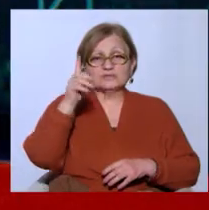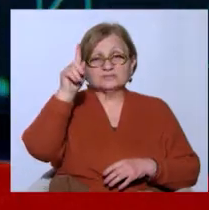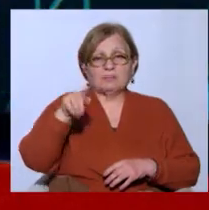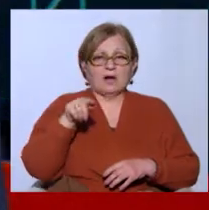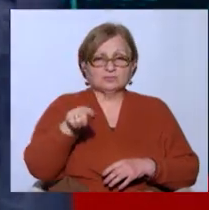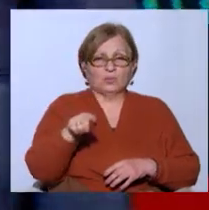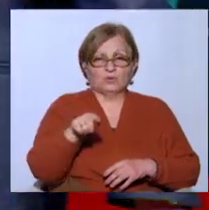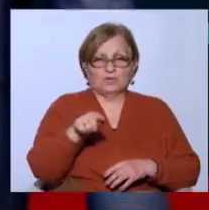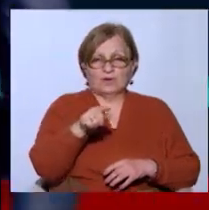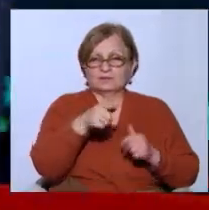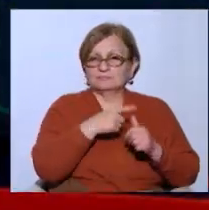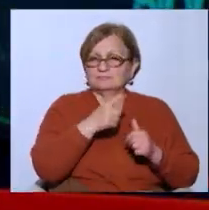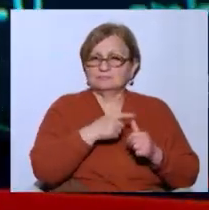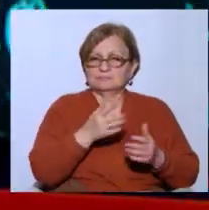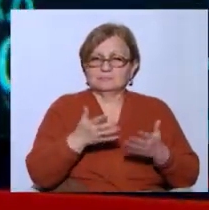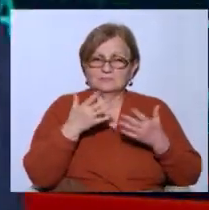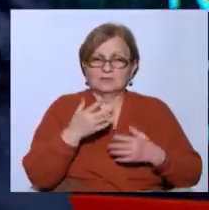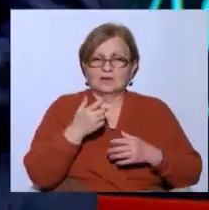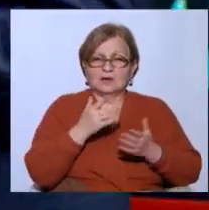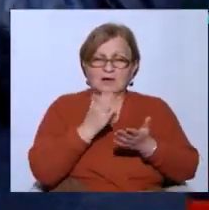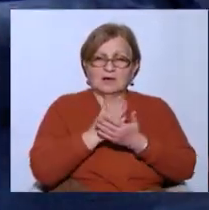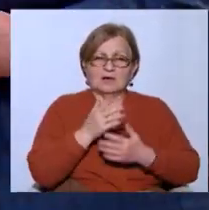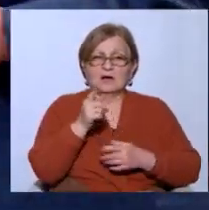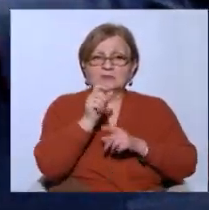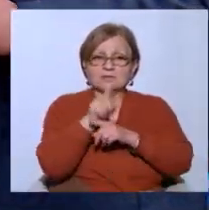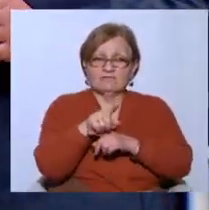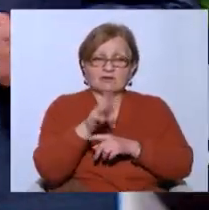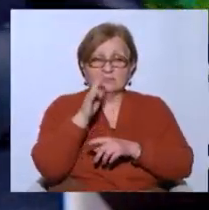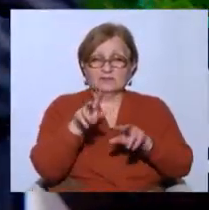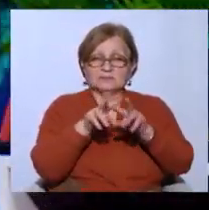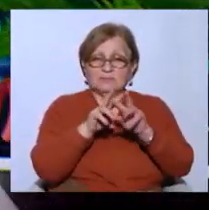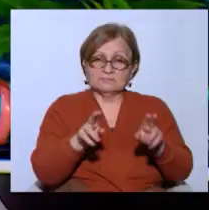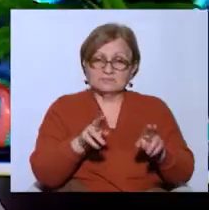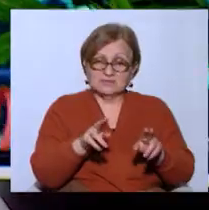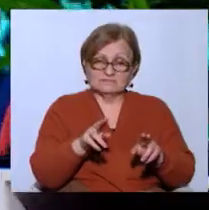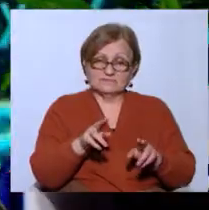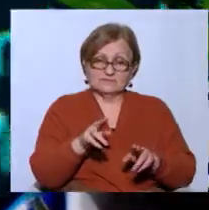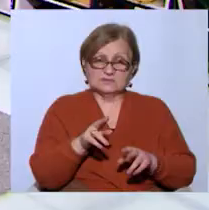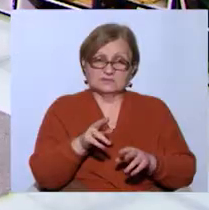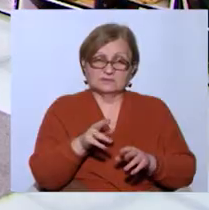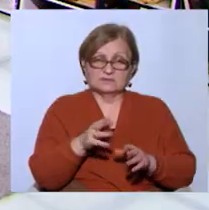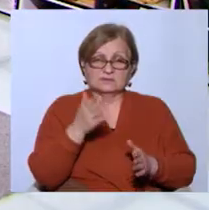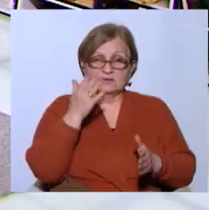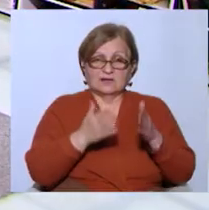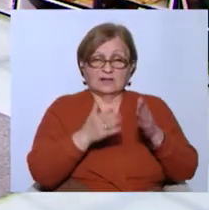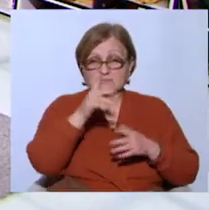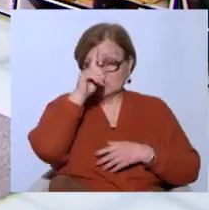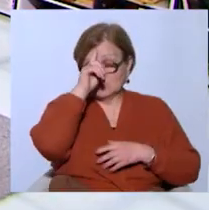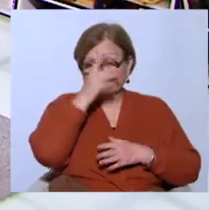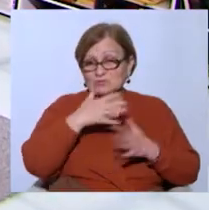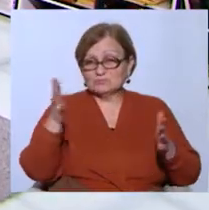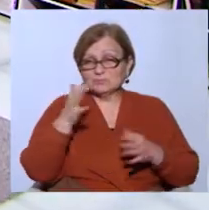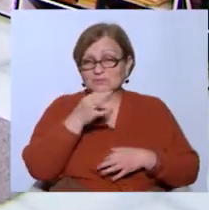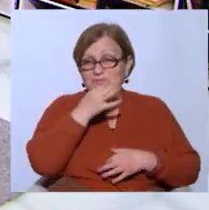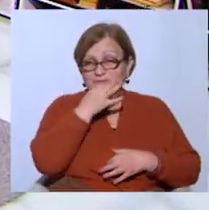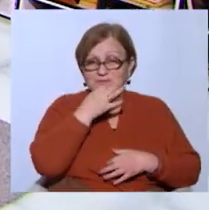ფაქტორიალი, რაც ადვილად დაითვლით არის 24. დავალებას გექცევათ მსგავსი ალბათ ბიჭებს უფრო დაინტერესებს, მაგრამ პრინციპში